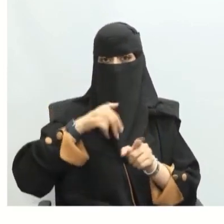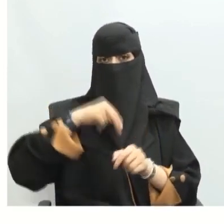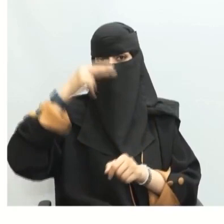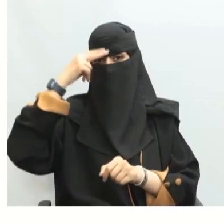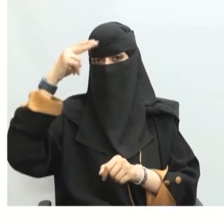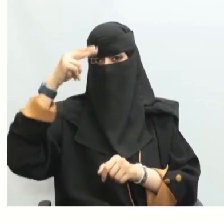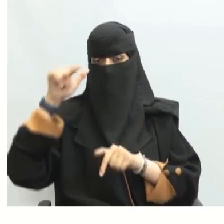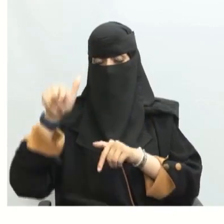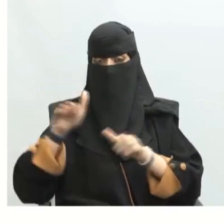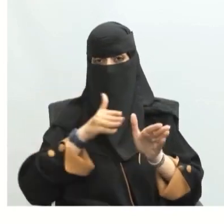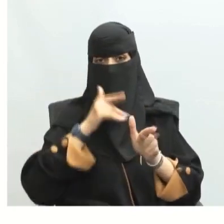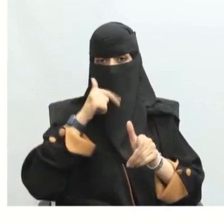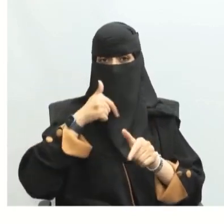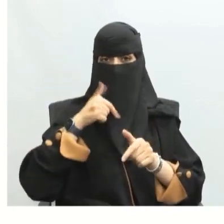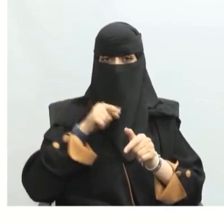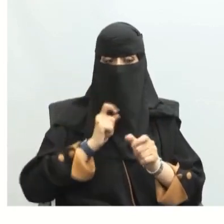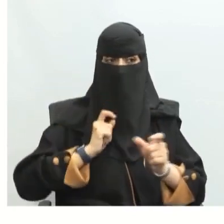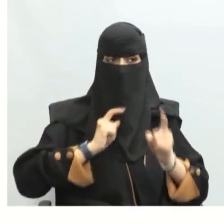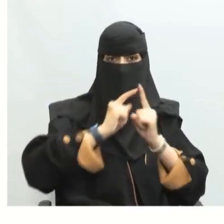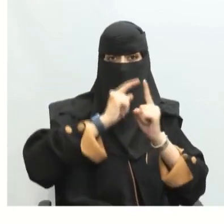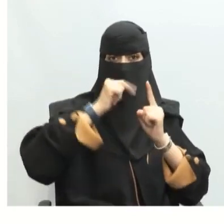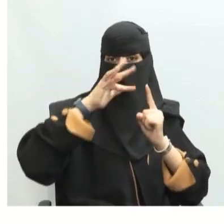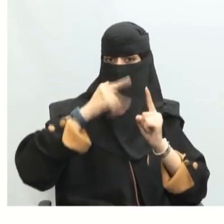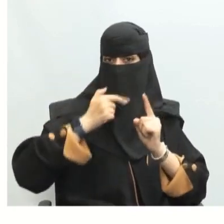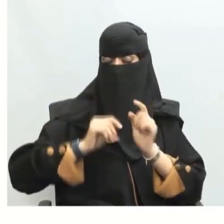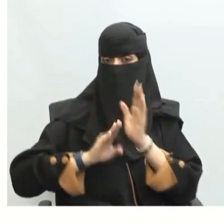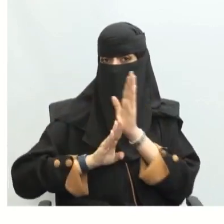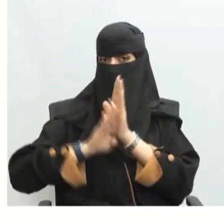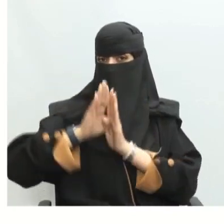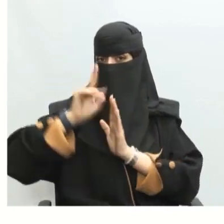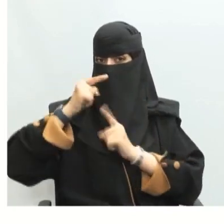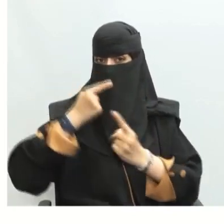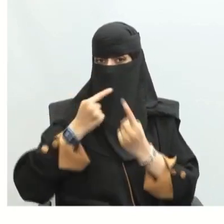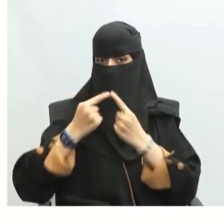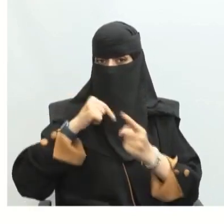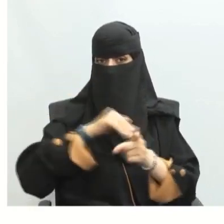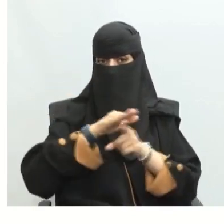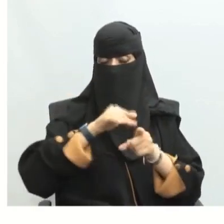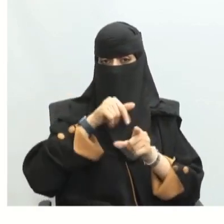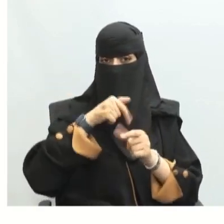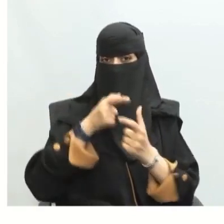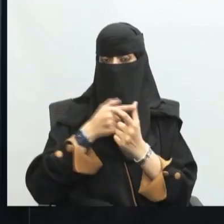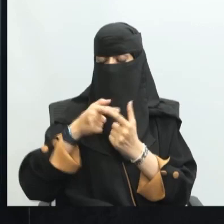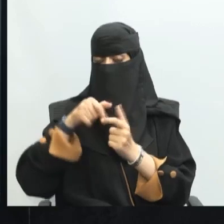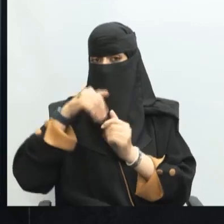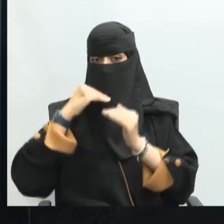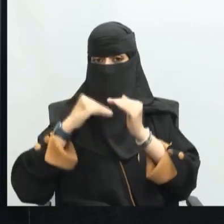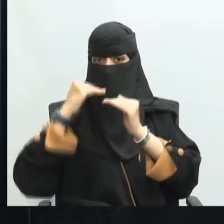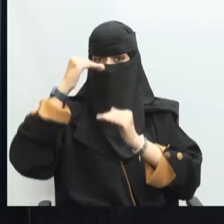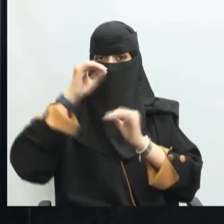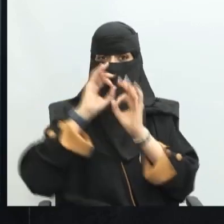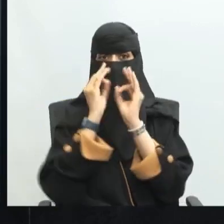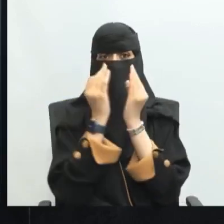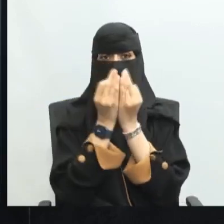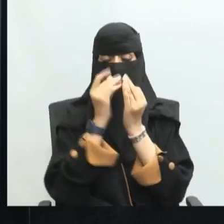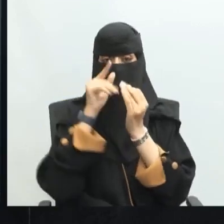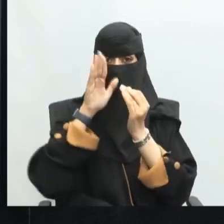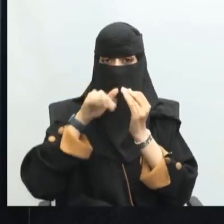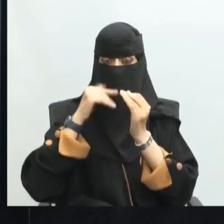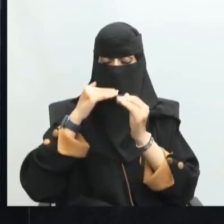السعوديه سعت الى تعزيز الحوار الوطني بين فئات المجتمع وكافه شرائحه